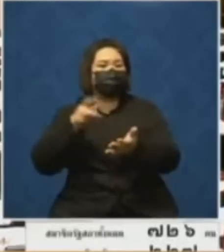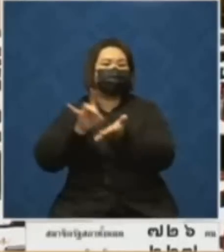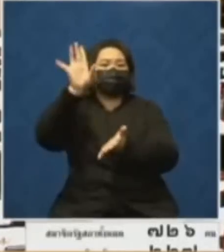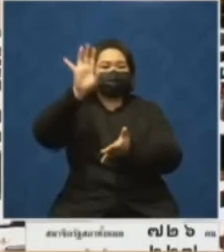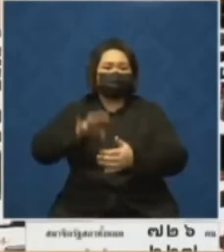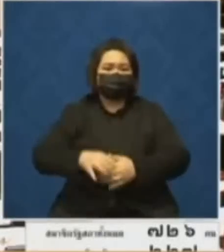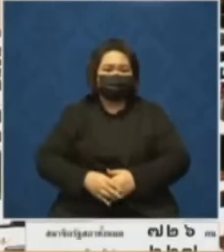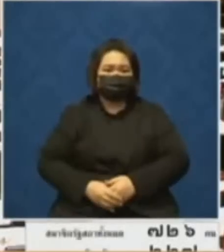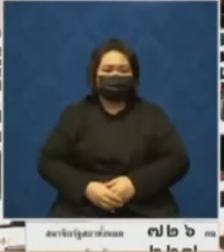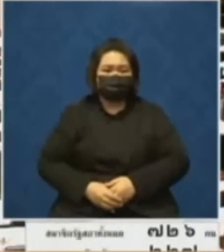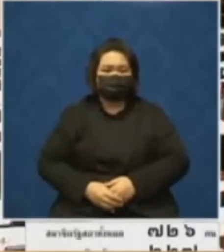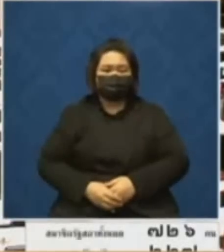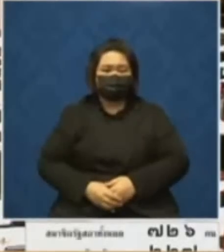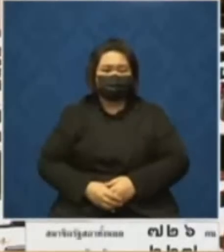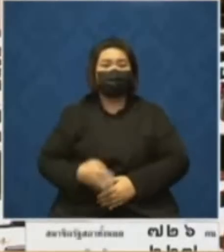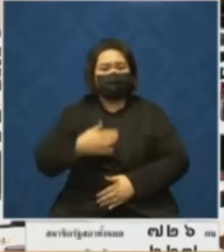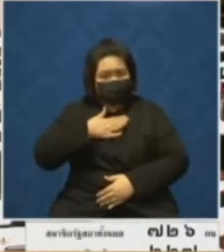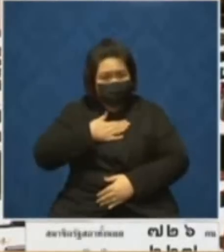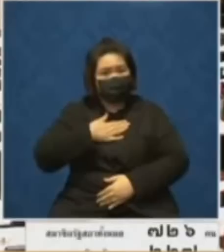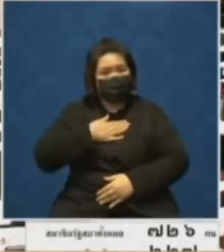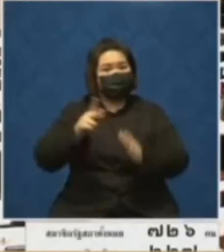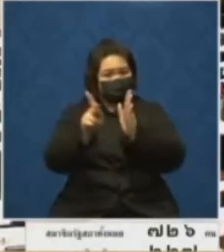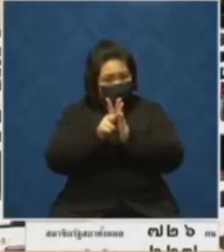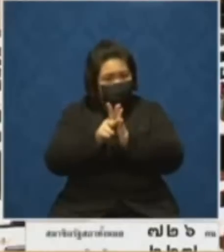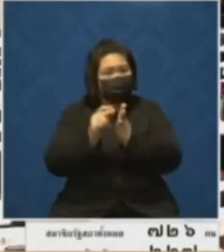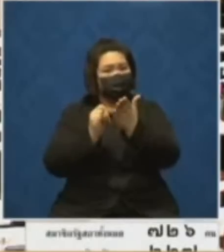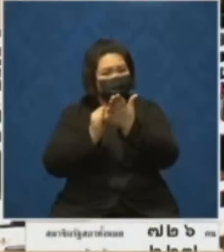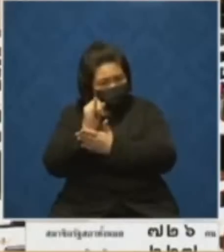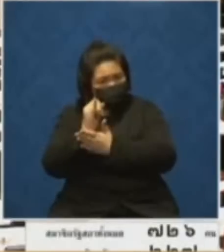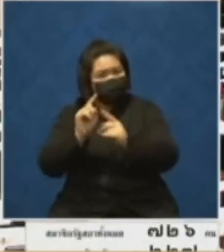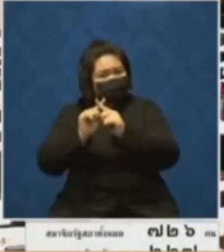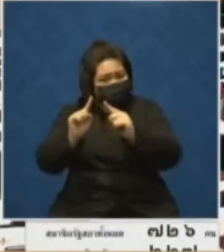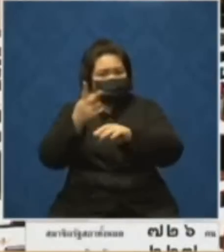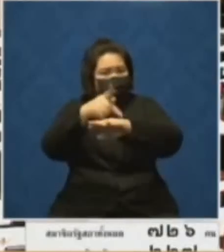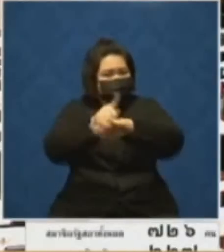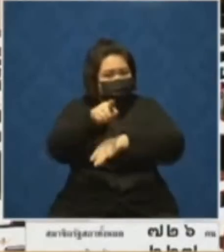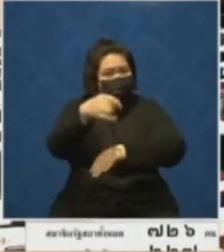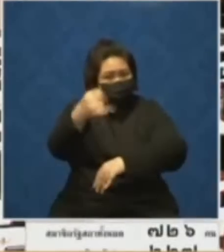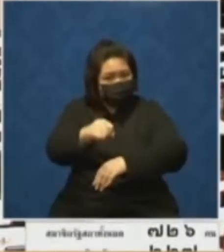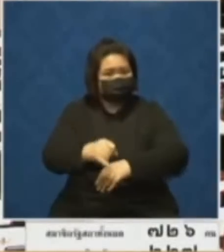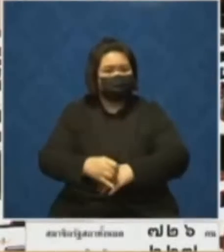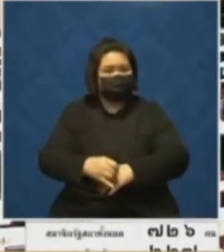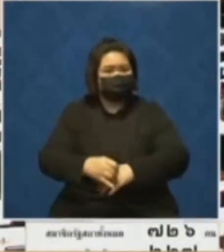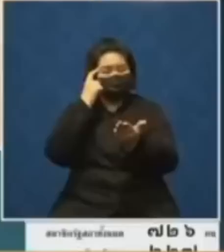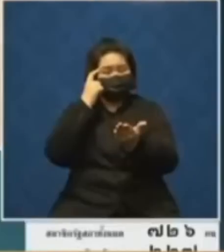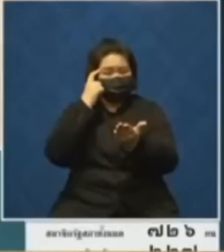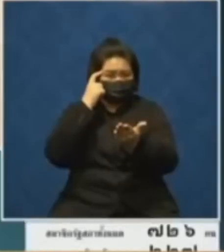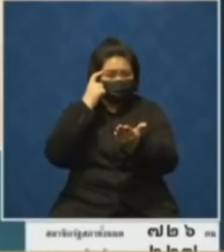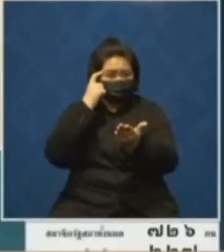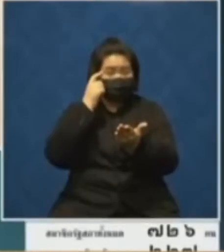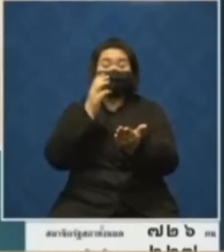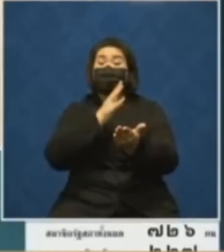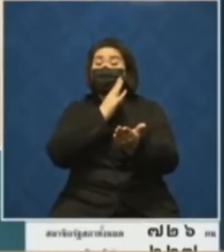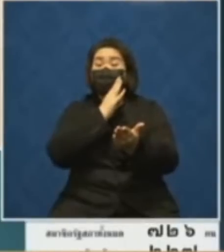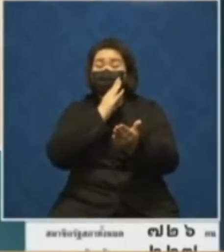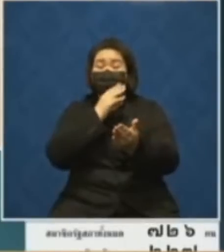ดการปัตตีรปจรง ก็คนทไมใชตำรวจและก็คือเสรีแะคุณคำนูน พี่คำนูน